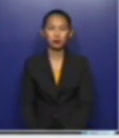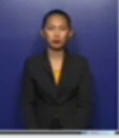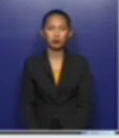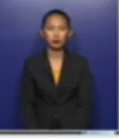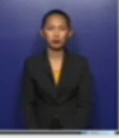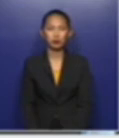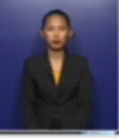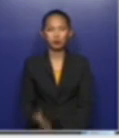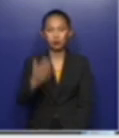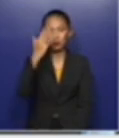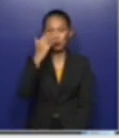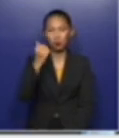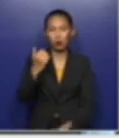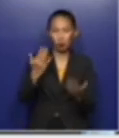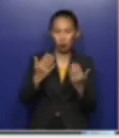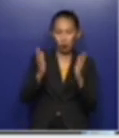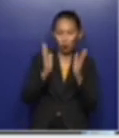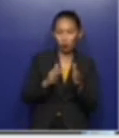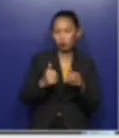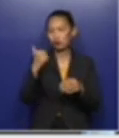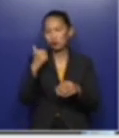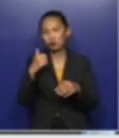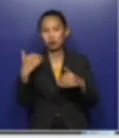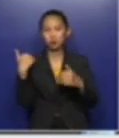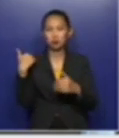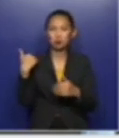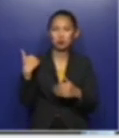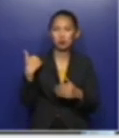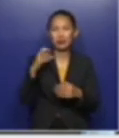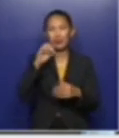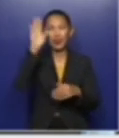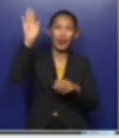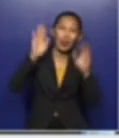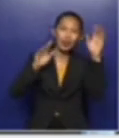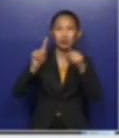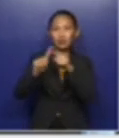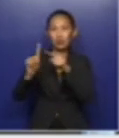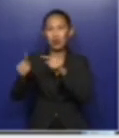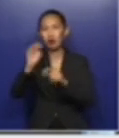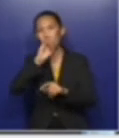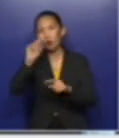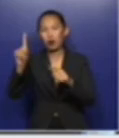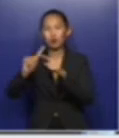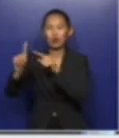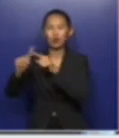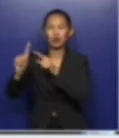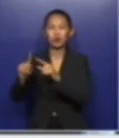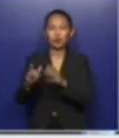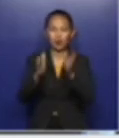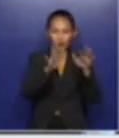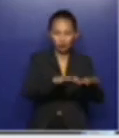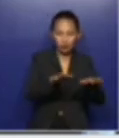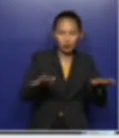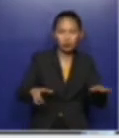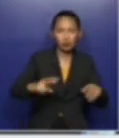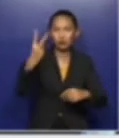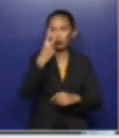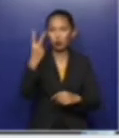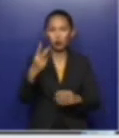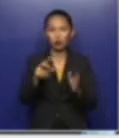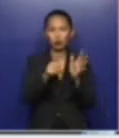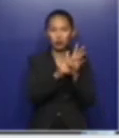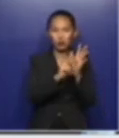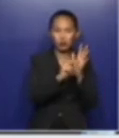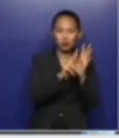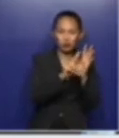คนที่เขาแสดงออกไปจับกุมคุมขังเขาน้องสองคนที่ระยองต้องปล่อยนะครับท่านนันครับพี่น้องชาวระย